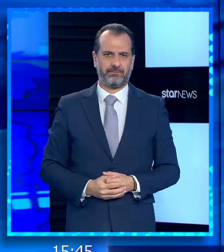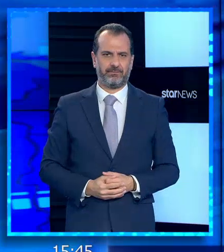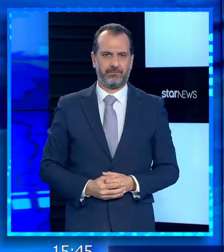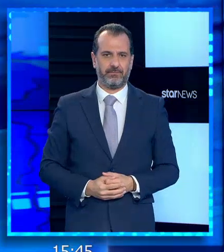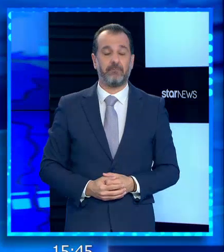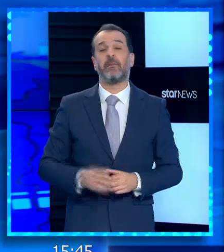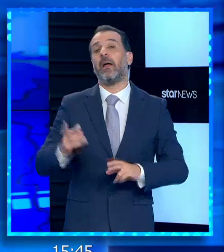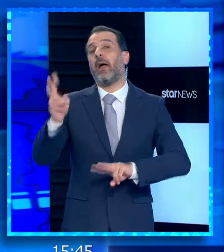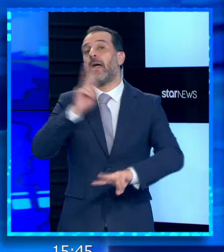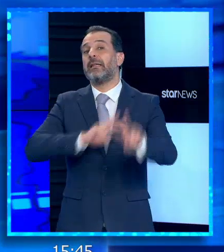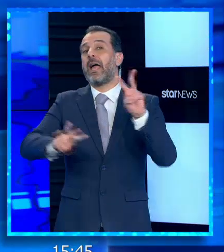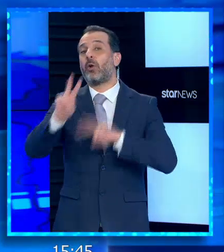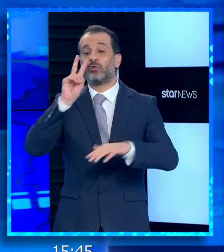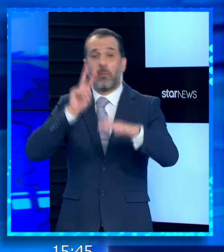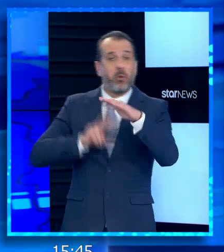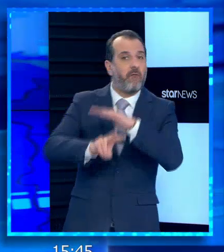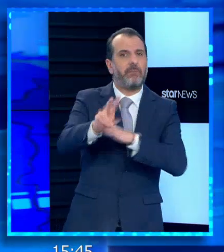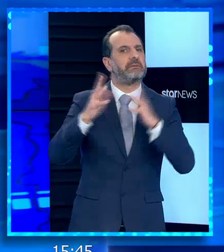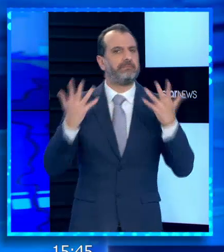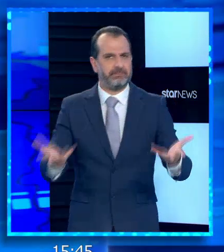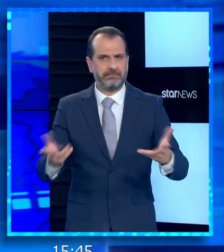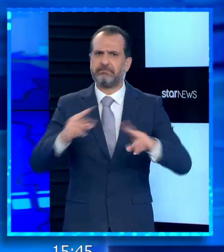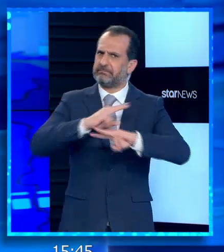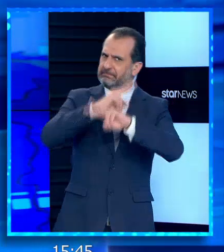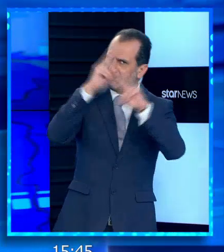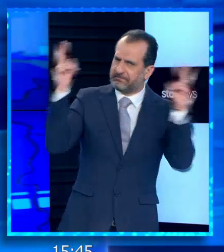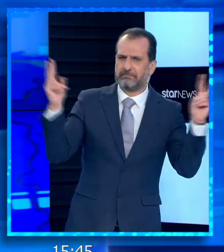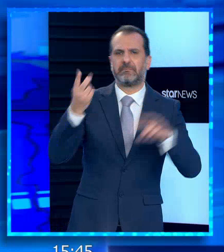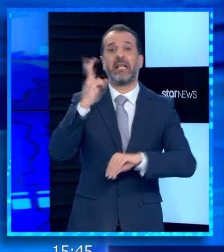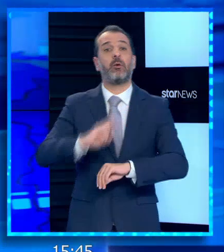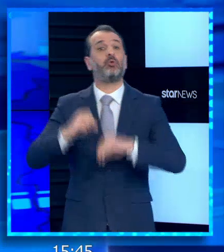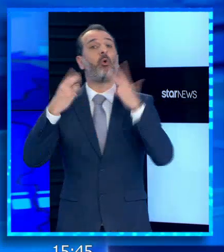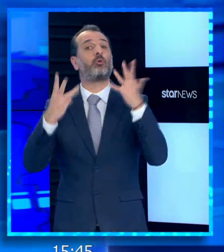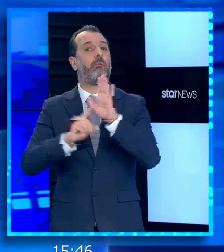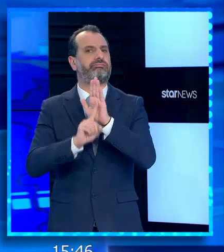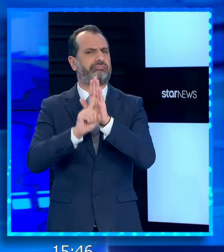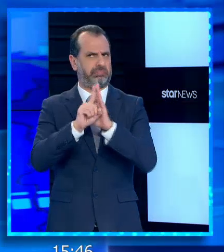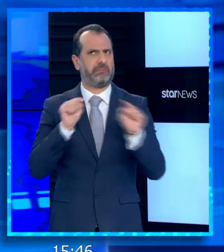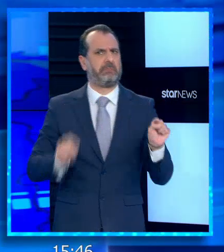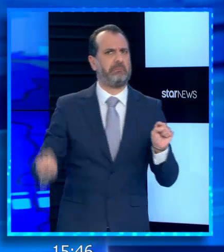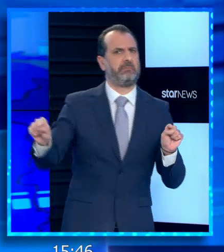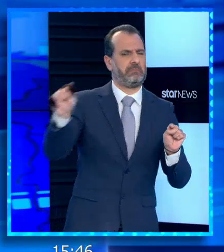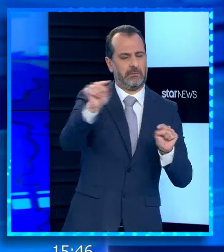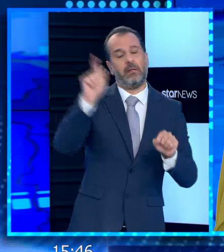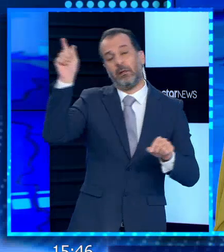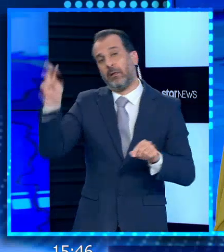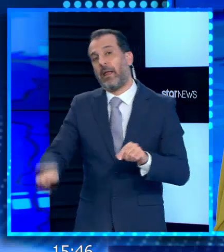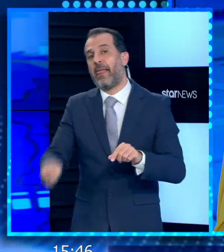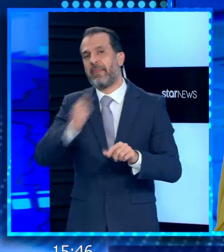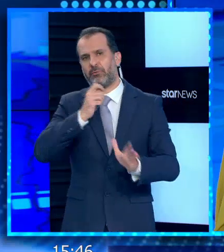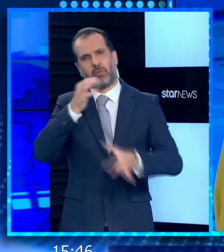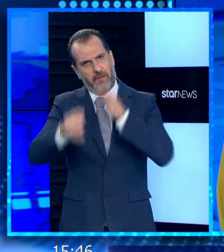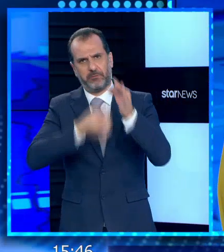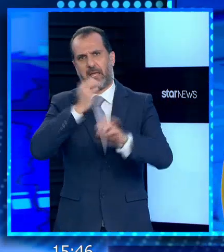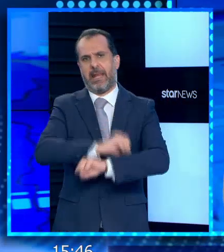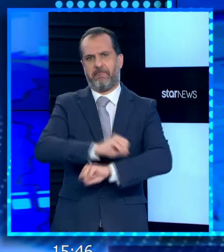Με λιακάδα και υψηλές θερμοκρασίες που θα φτάνουν τους 28 βαθμούς, θα οδηγηθούμε στον δεύτερο γύρο των αυτοδιοικητικών εκλογών. Ο Θοδωρής Κολυδάς θα μας πει